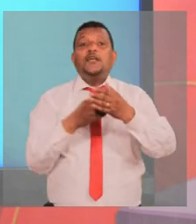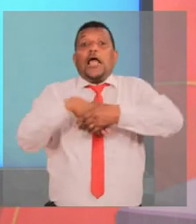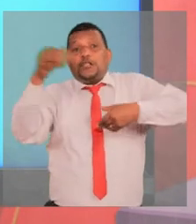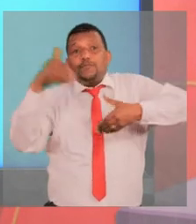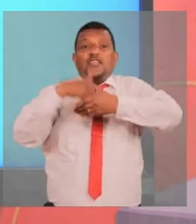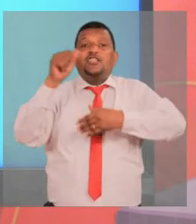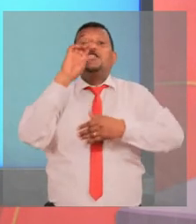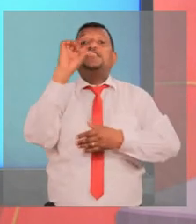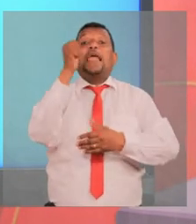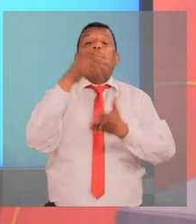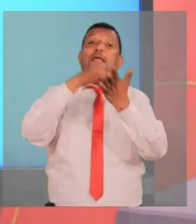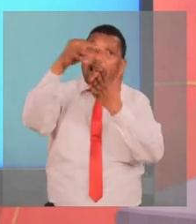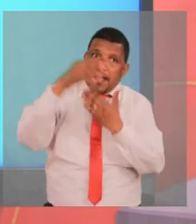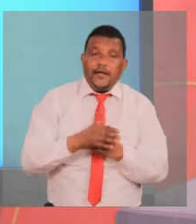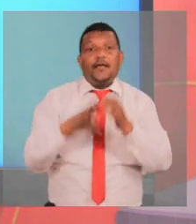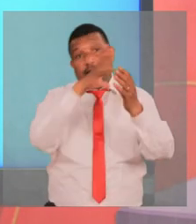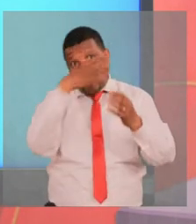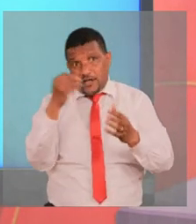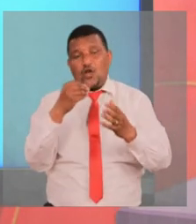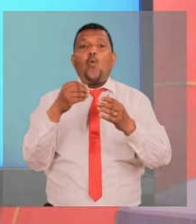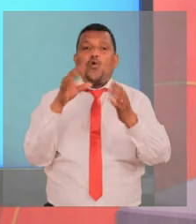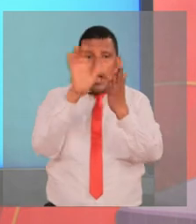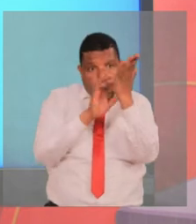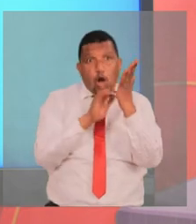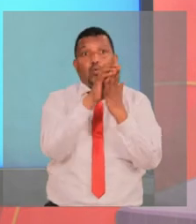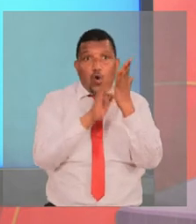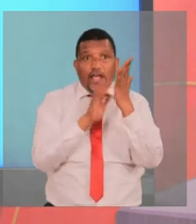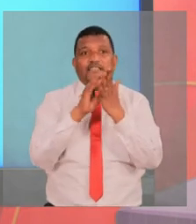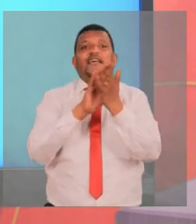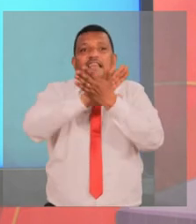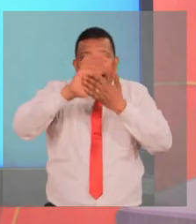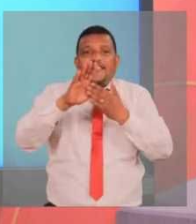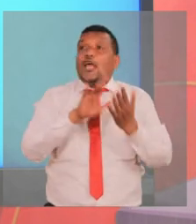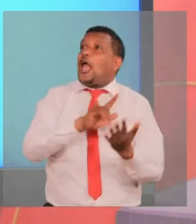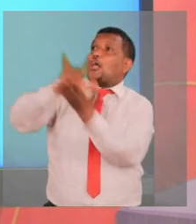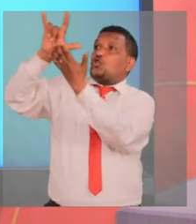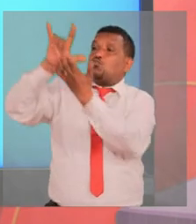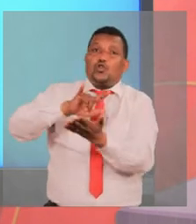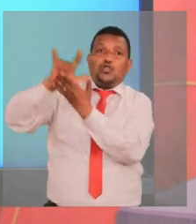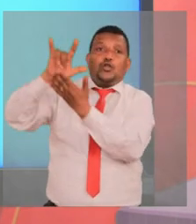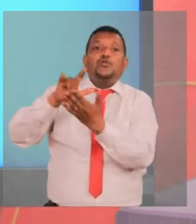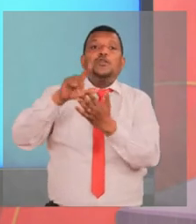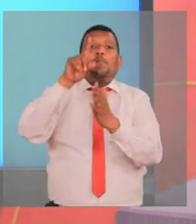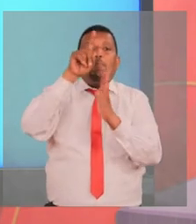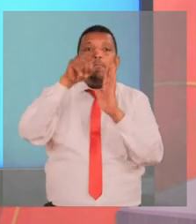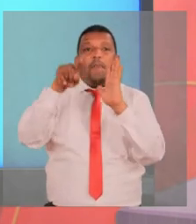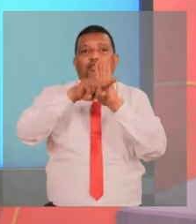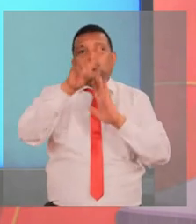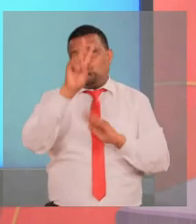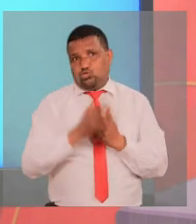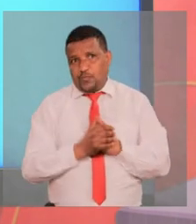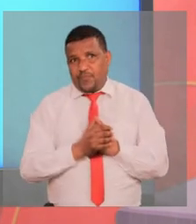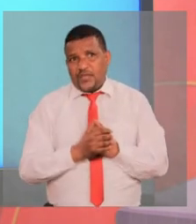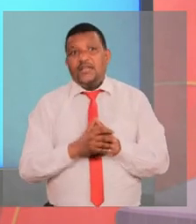subscribe Channel Please subscribe and